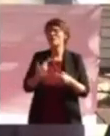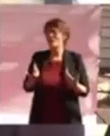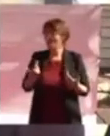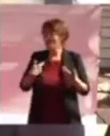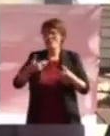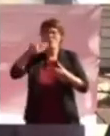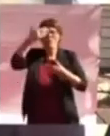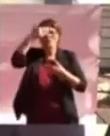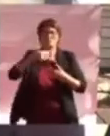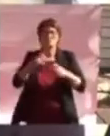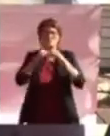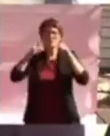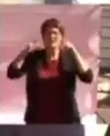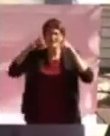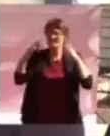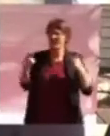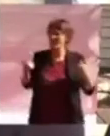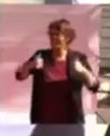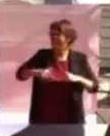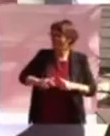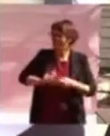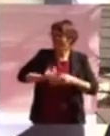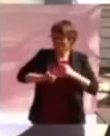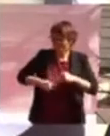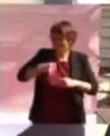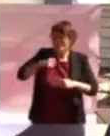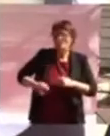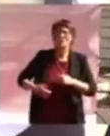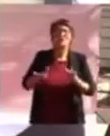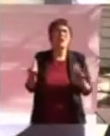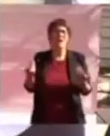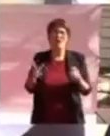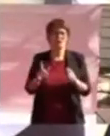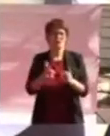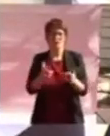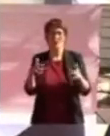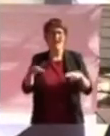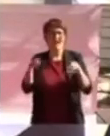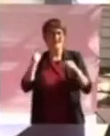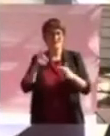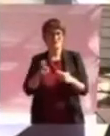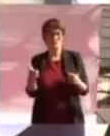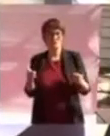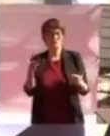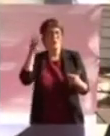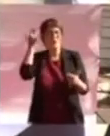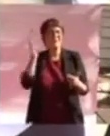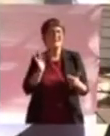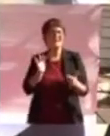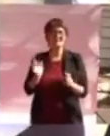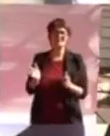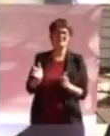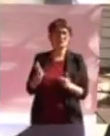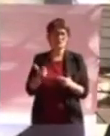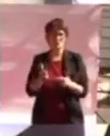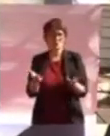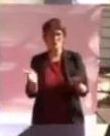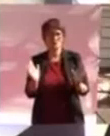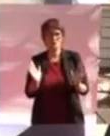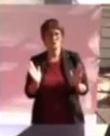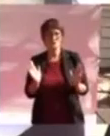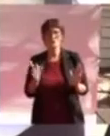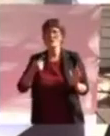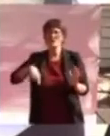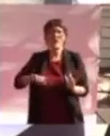all'inizio le tute ad alto contenimento del rischio però ci siamo rimboccati rimboccati le maniche siamo